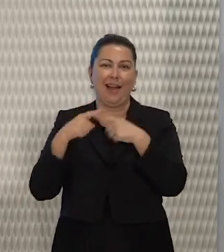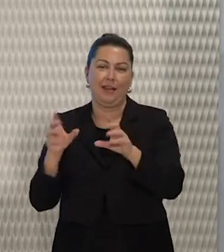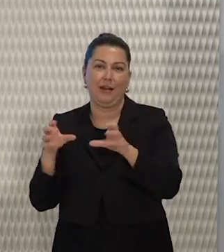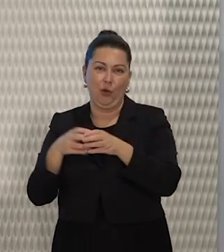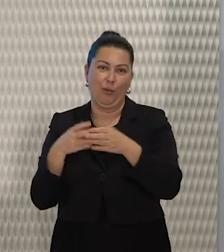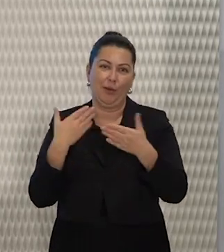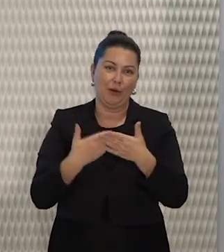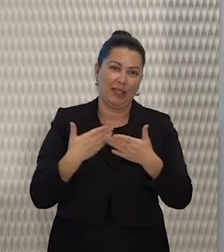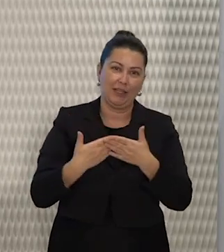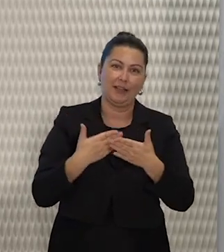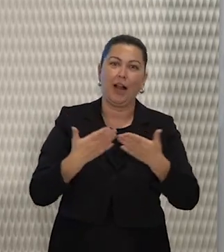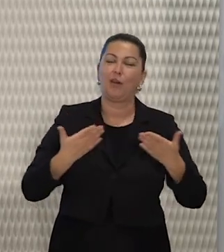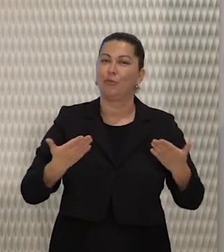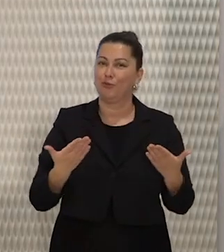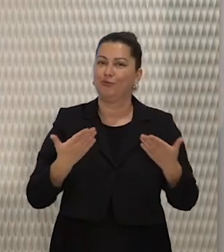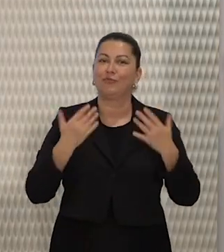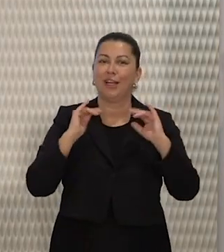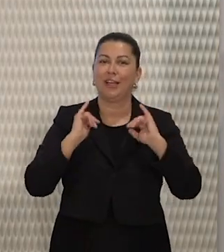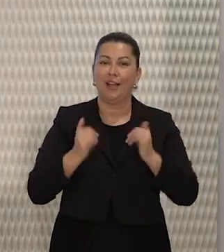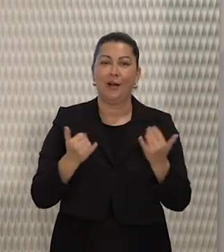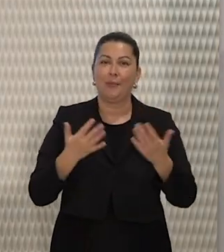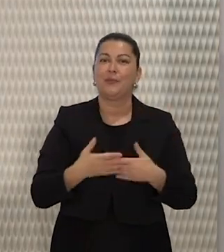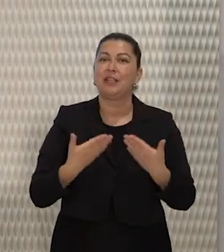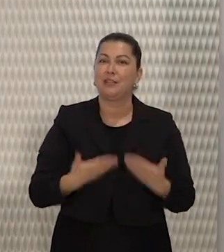Und deswegen ist es so, dass